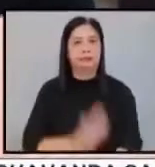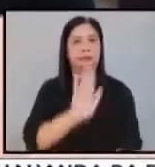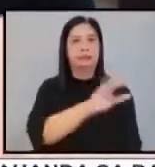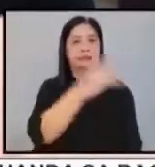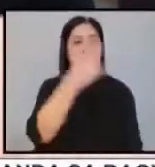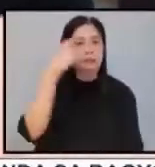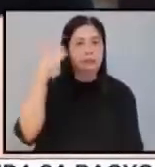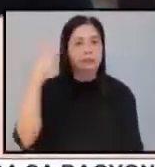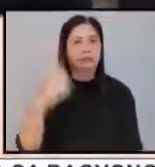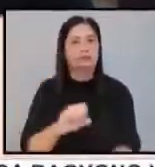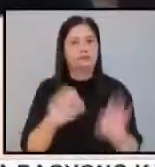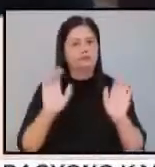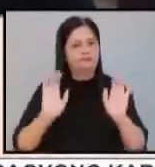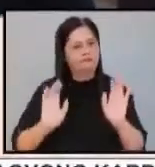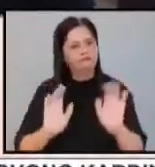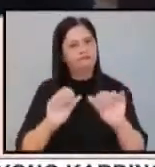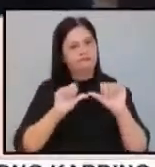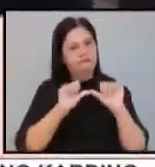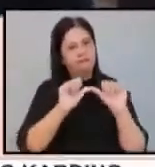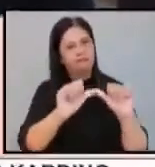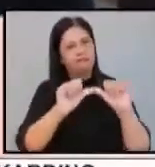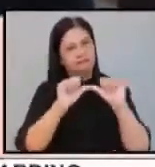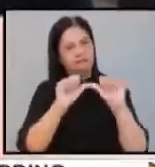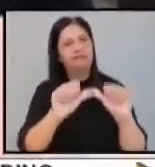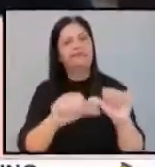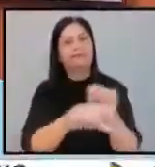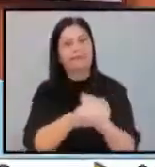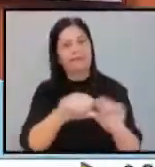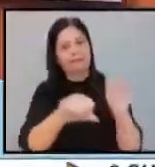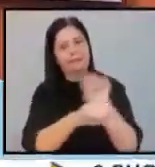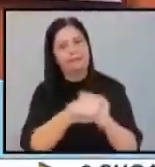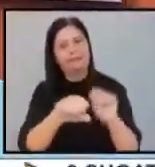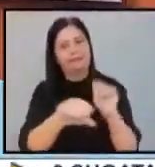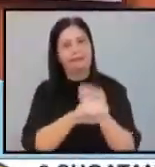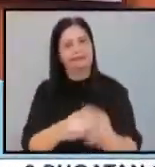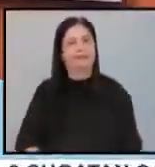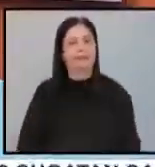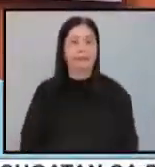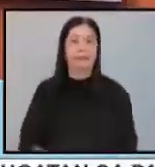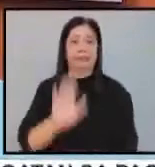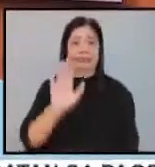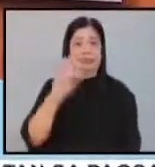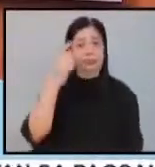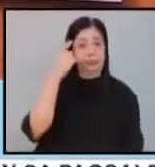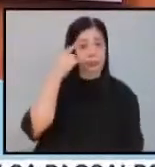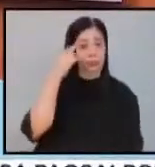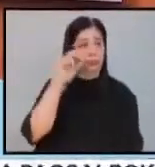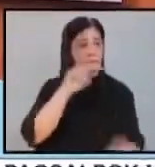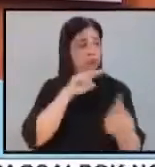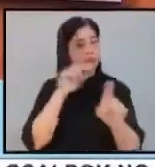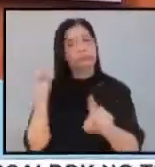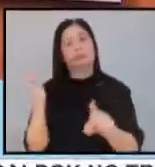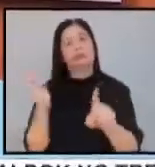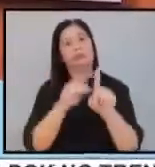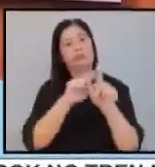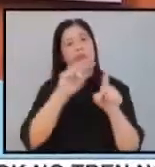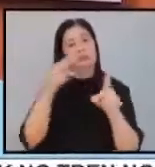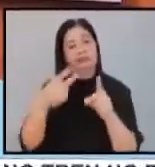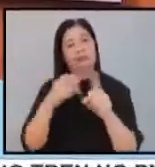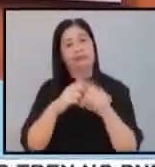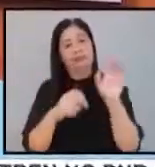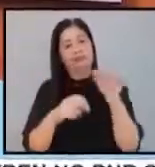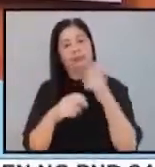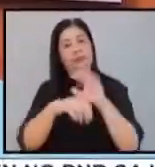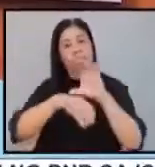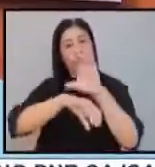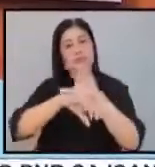push forward all the way through. Alright, sa inyong pananaw, Sir Frederick, sa experience mo na rin sa isang consulting agency,